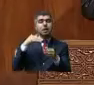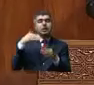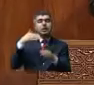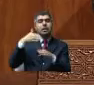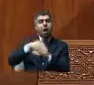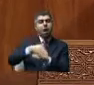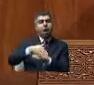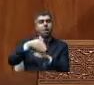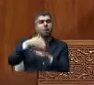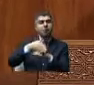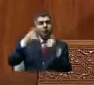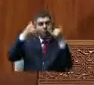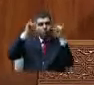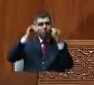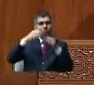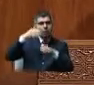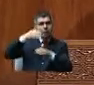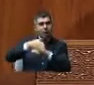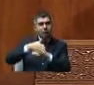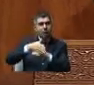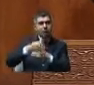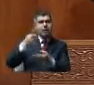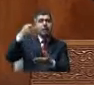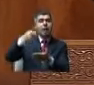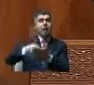جيت كرئيس ديال الحكومة ما كنتش كاع كنعرف شكي يعني،